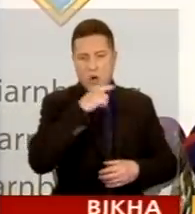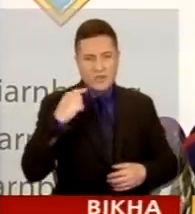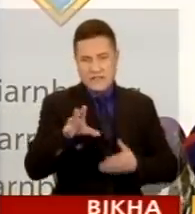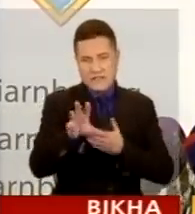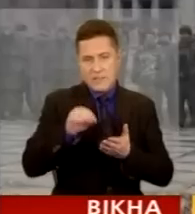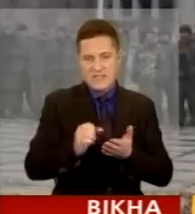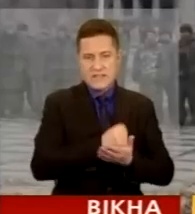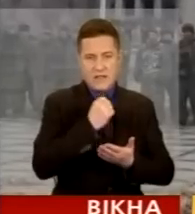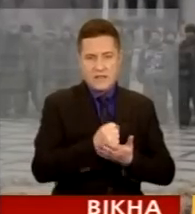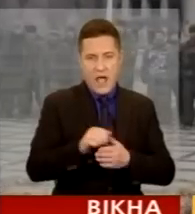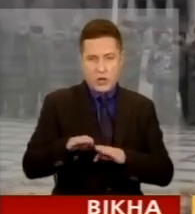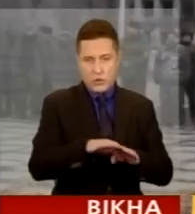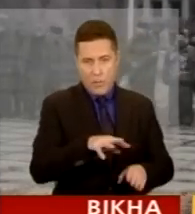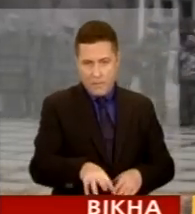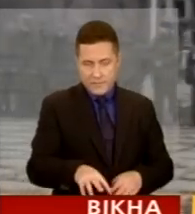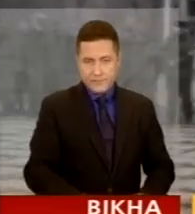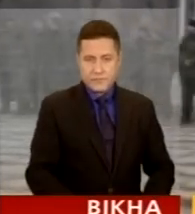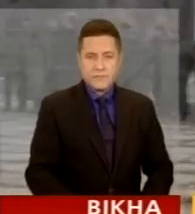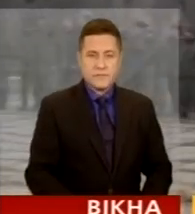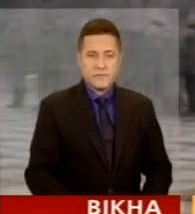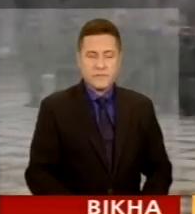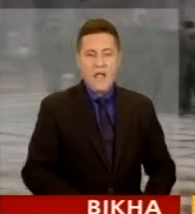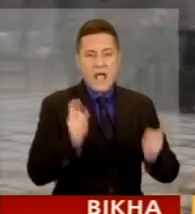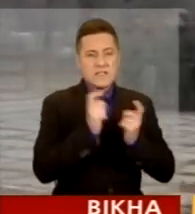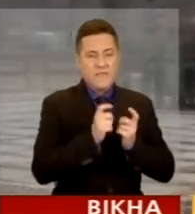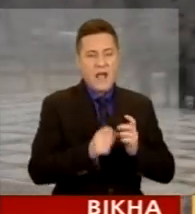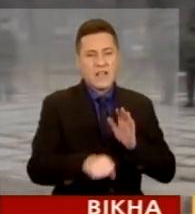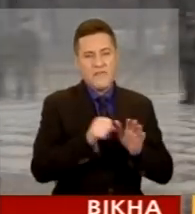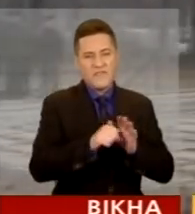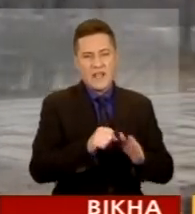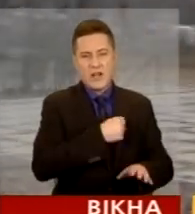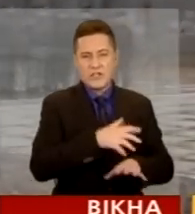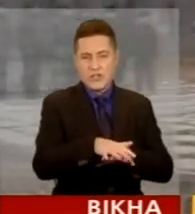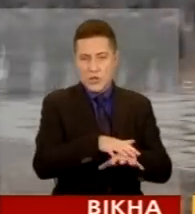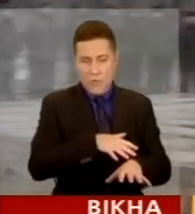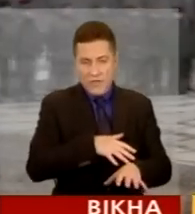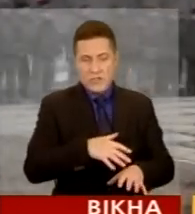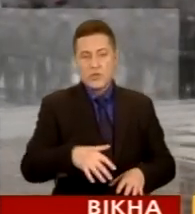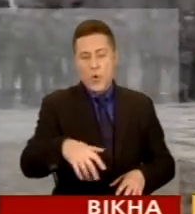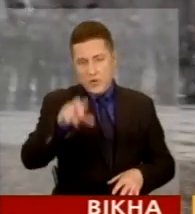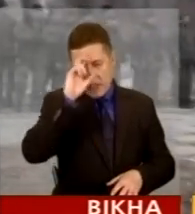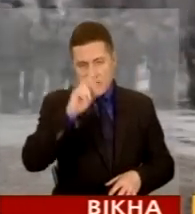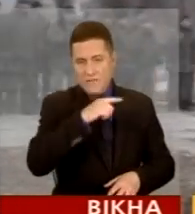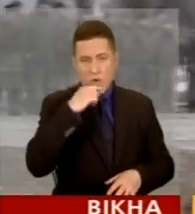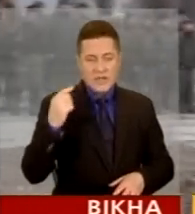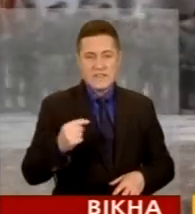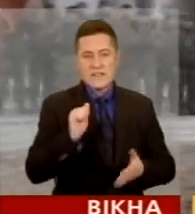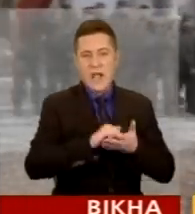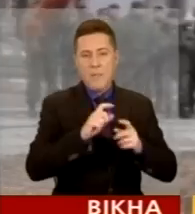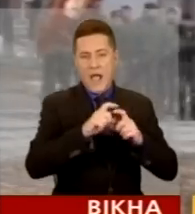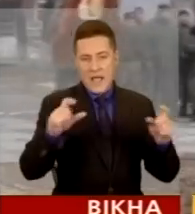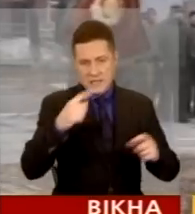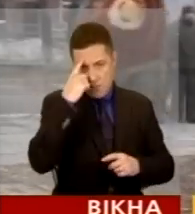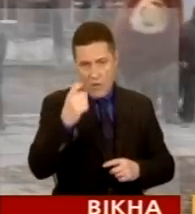стандартом. Через ті уніформи, сварки в терористичному війську, державного російська агенція «Інтерфакс» повідомила,